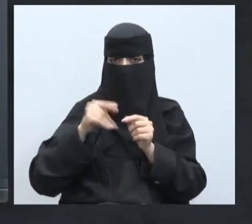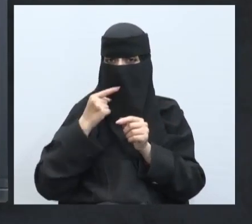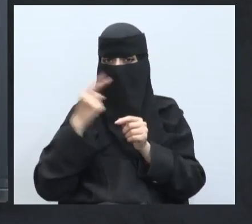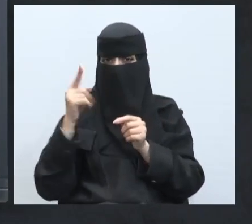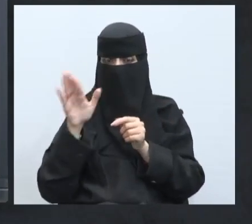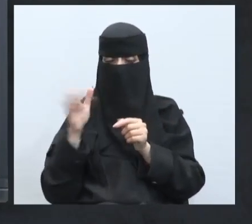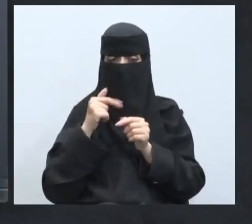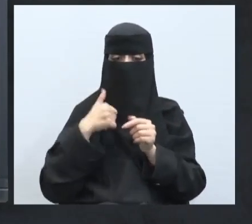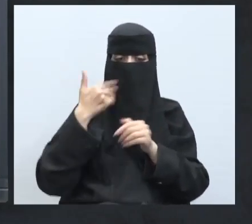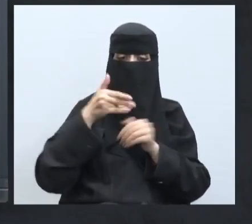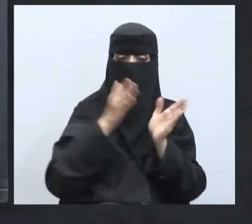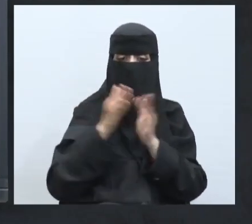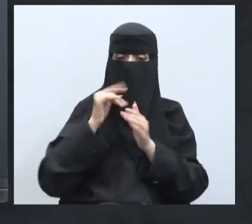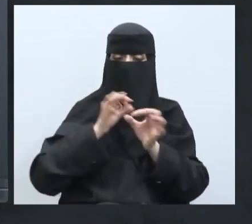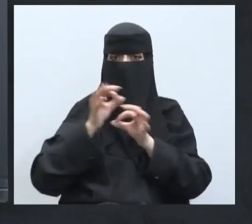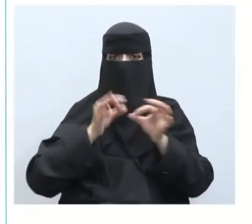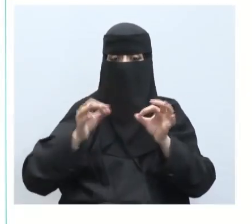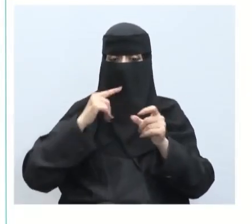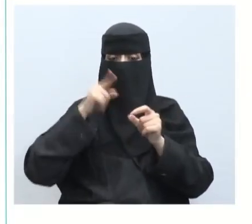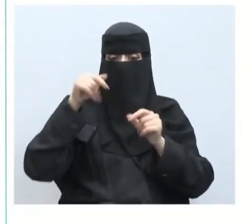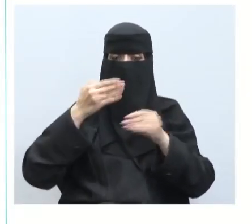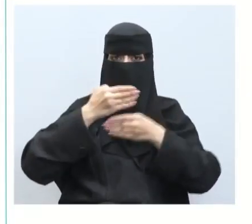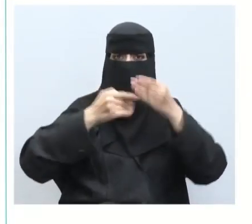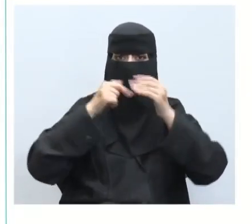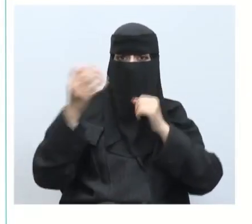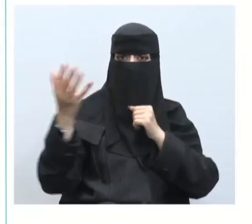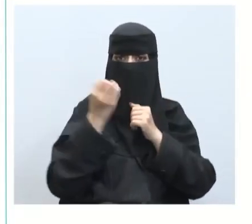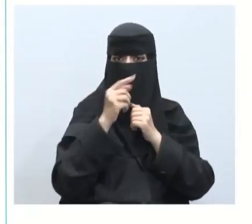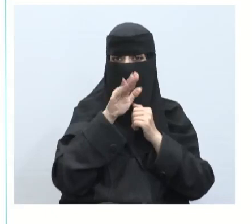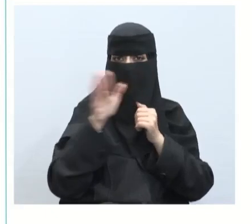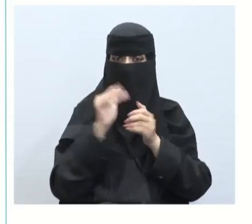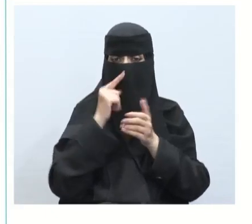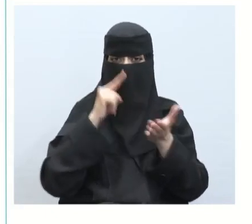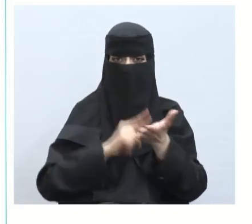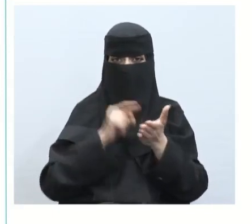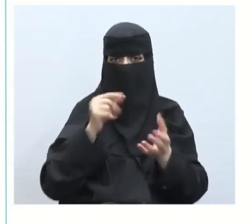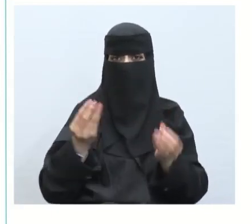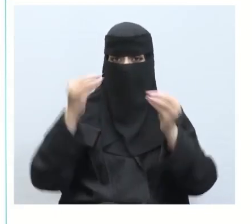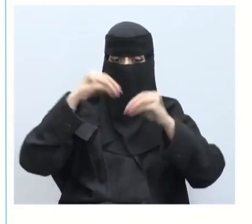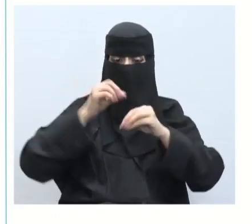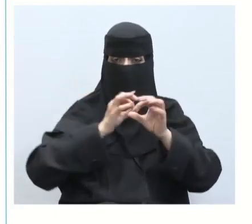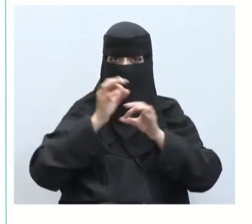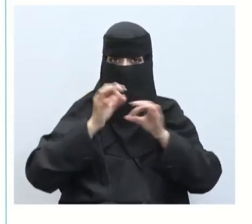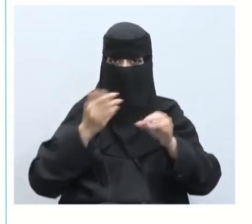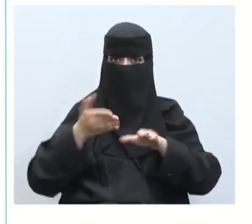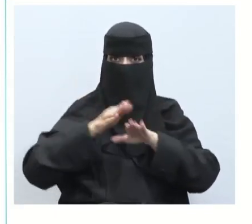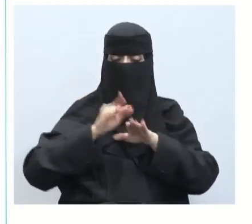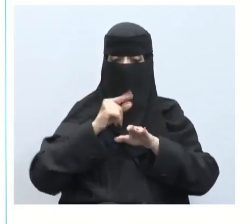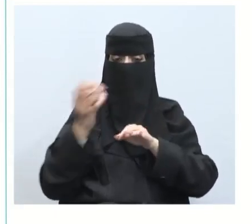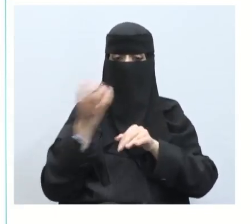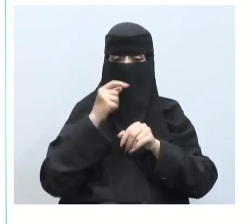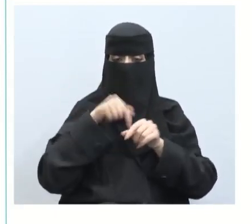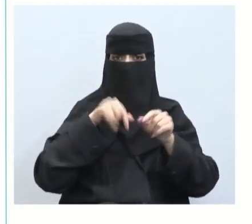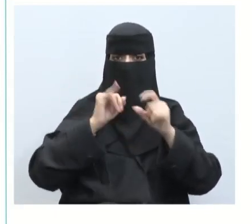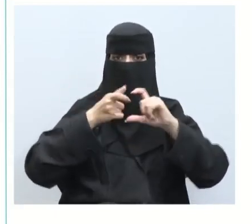متوسطه وبالتالي هذه الخطط تبنى على الموارد المتاحه لابد ان توضع هذه الخطط على الموارد المتاحه